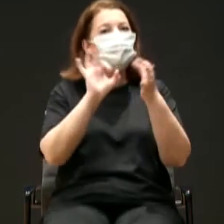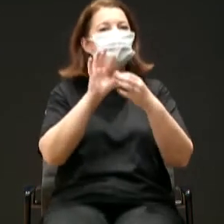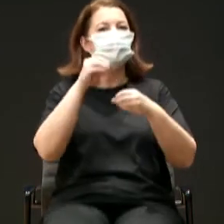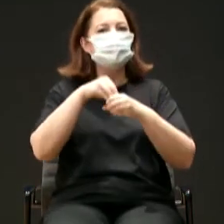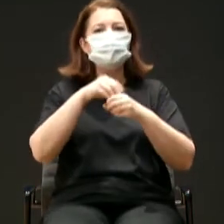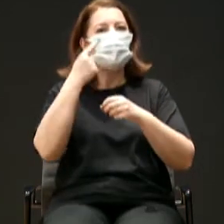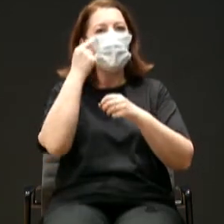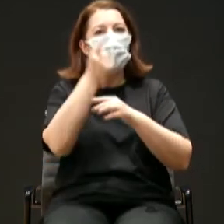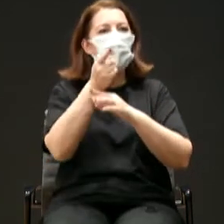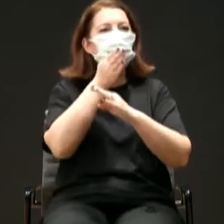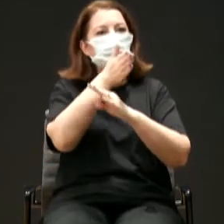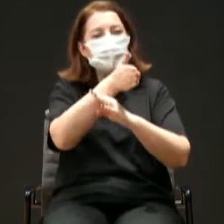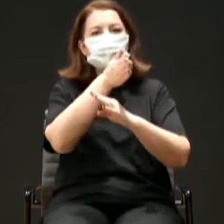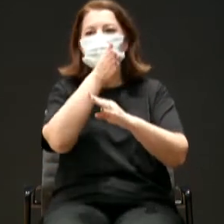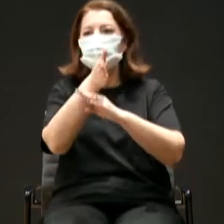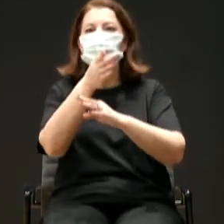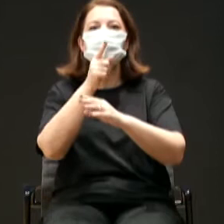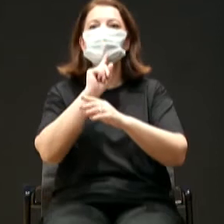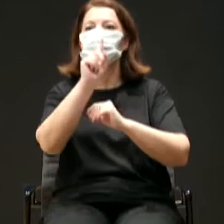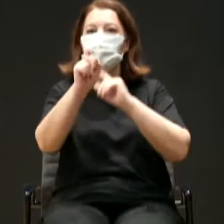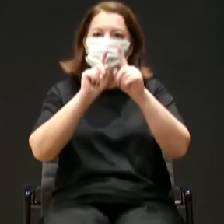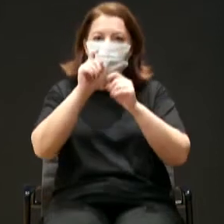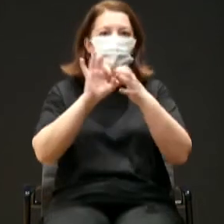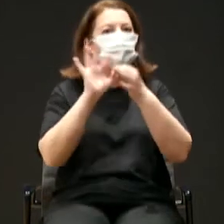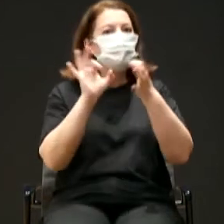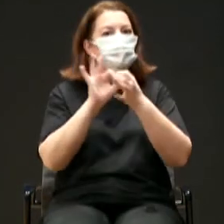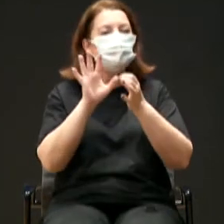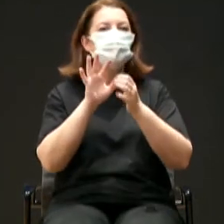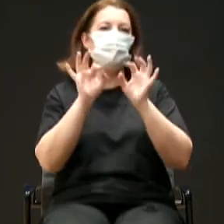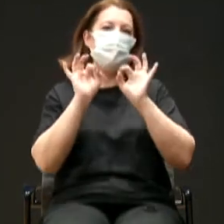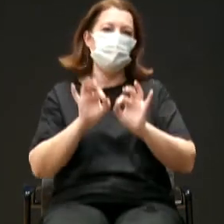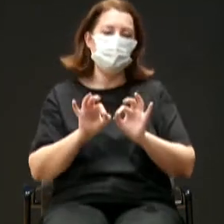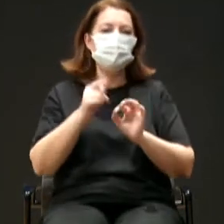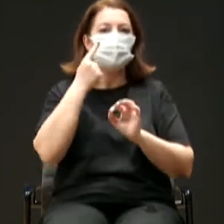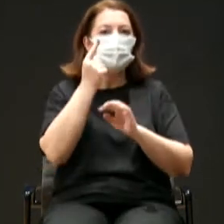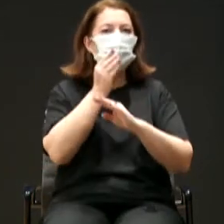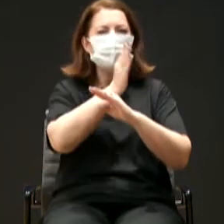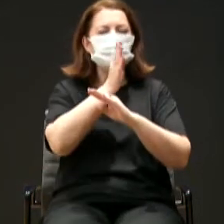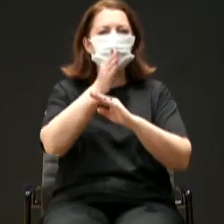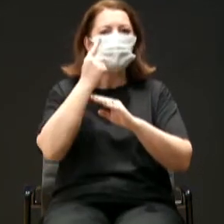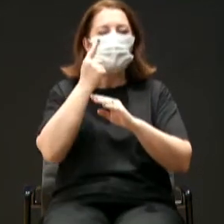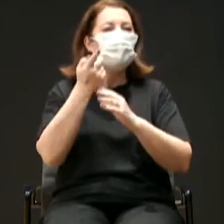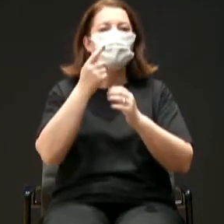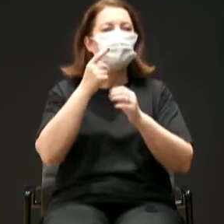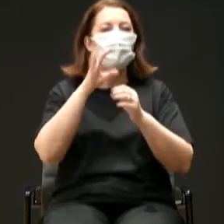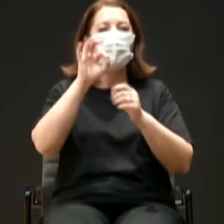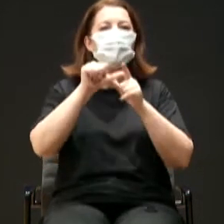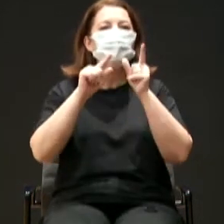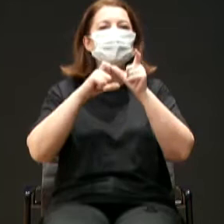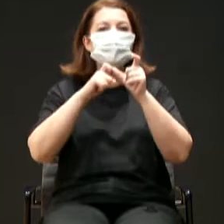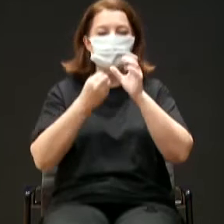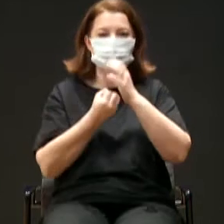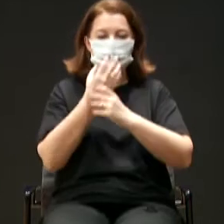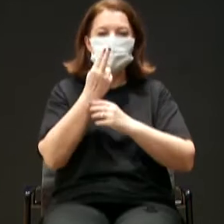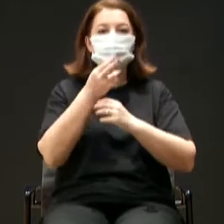saha çözüm hareketini başlatmış bulunmaktayız. Ve bu manada saha çözüm ofisimizi kurduk. 70